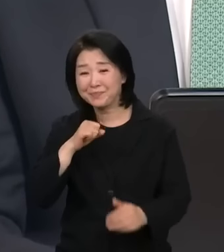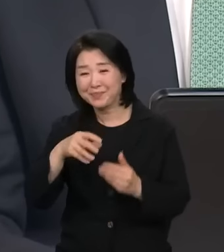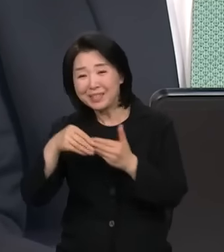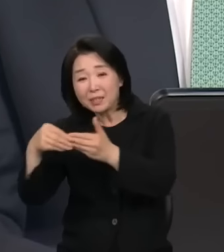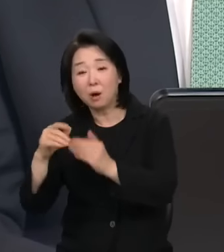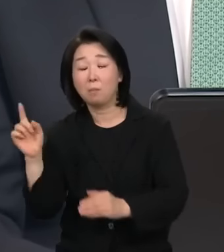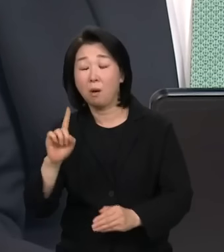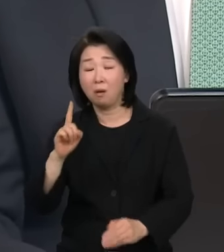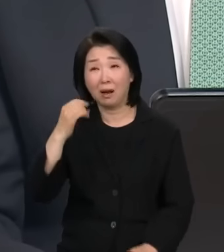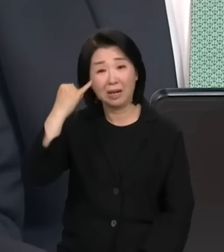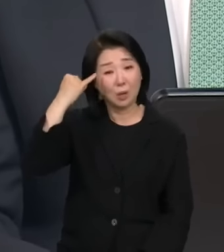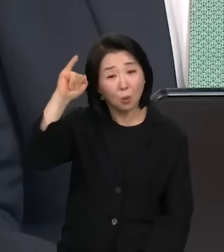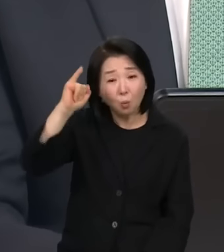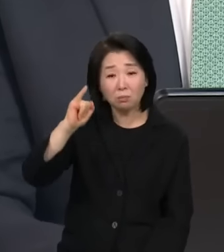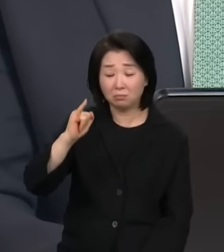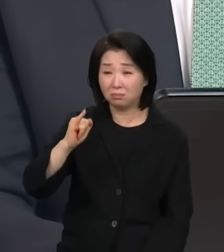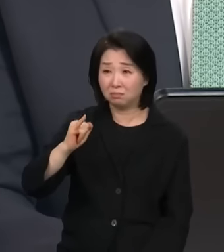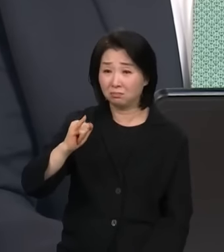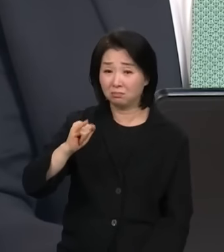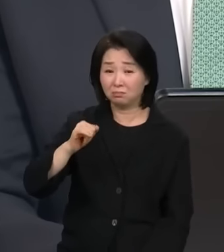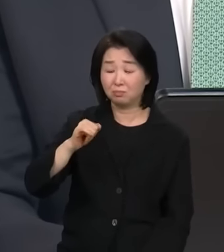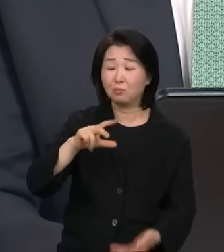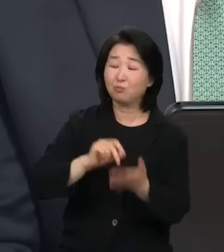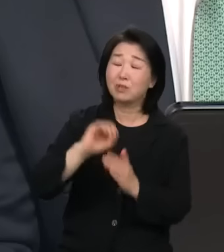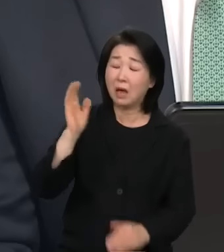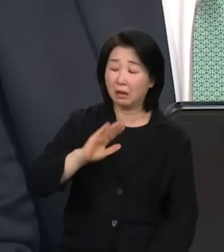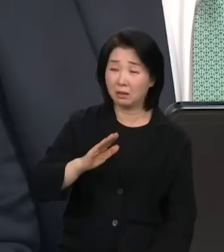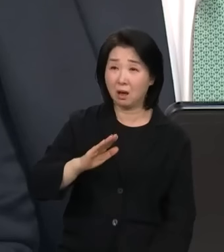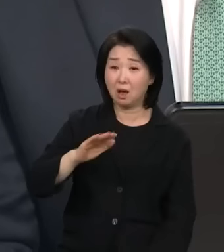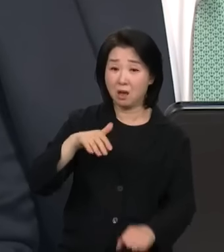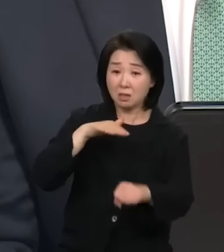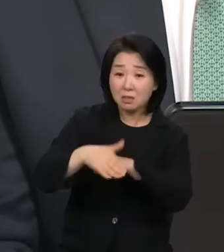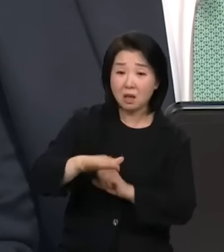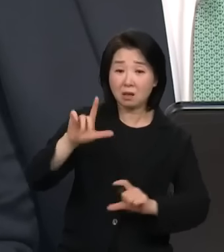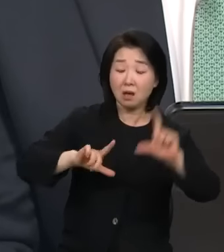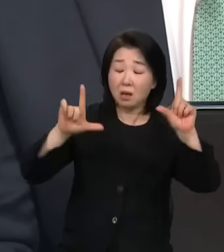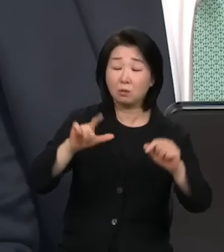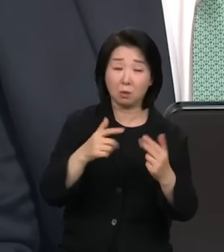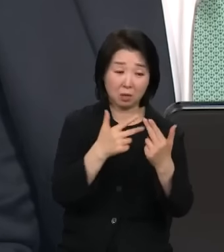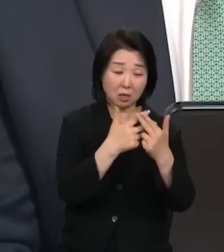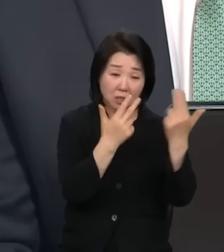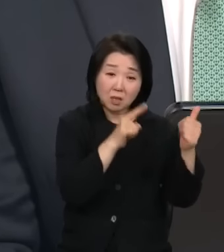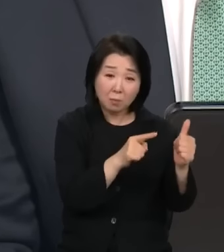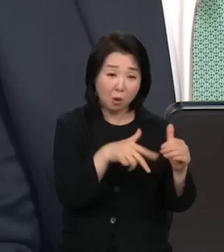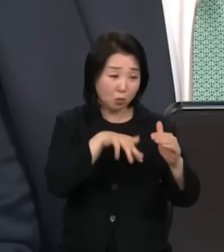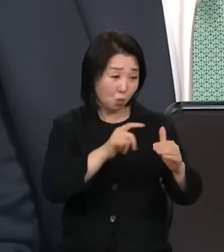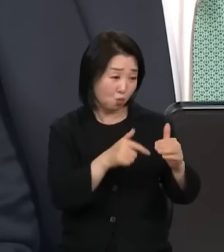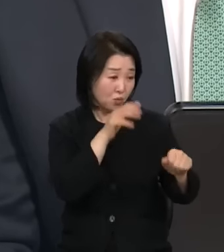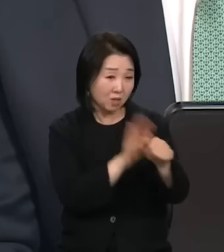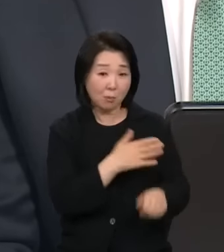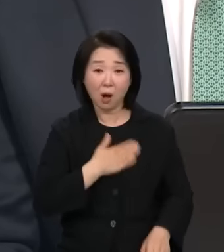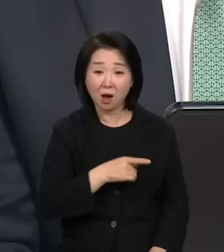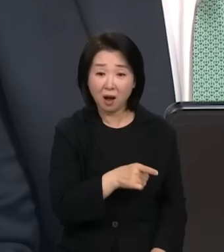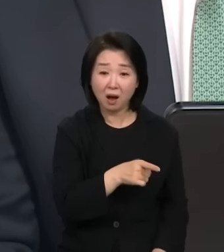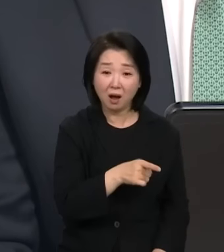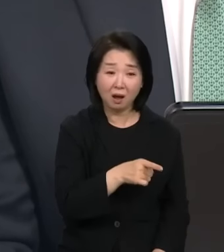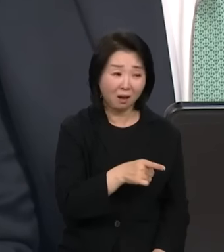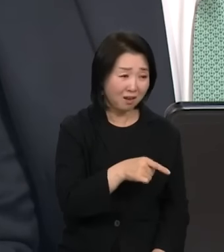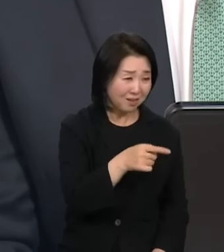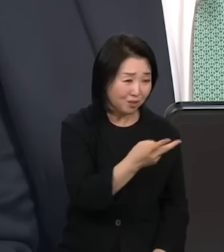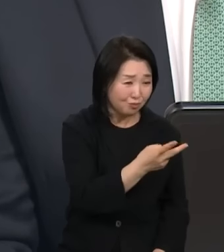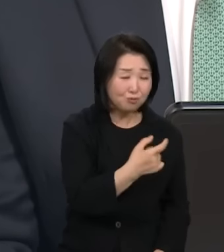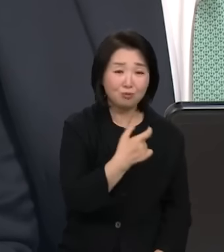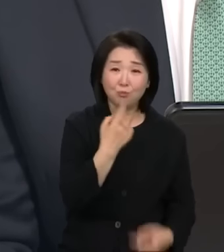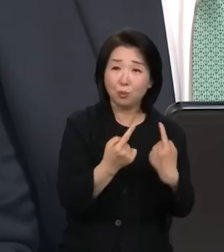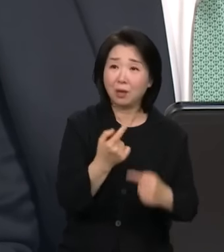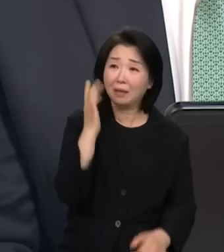컨텐츠가 아니라 스타일과 태도나 이재명 조국이 잘못한 거 알지만 그 사람들보다 대통령이 더 싫어